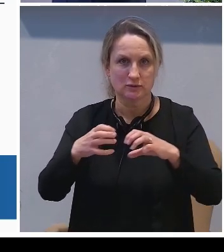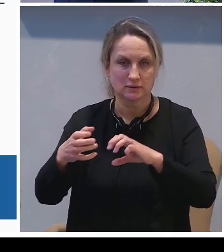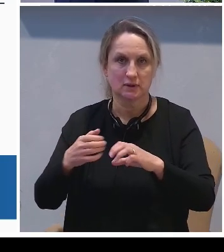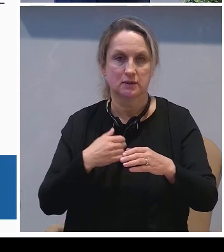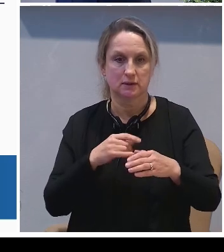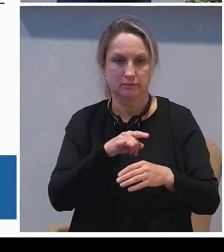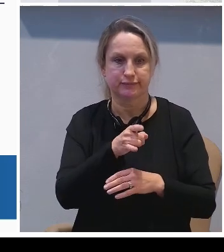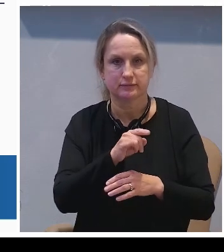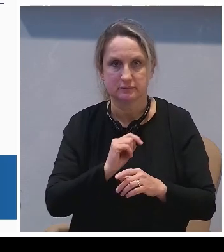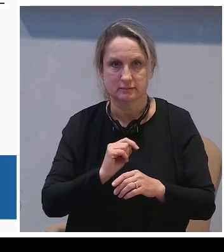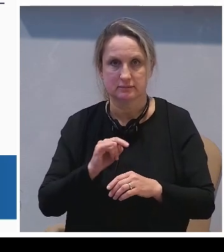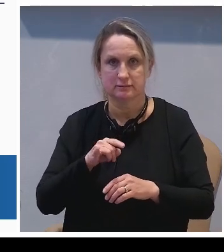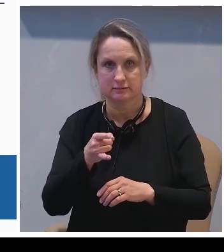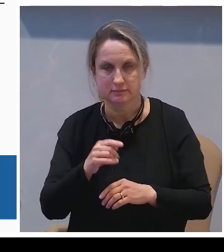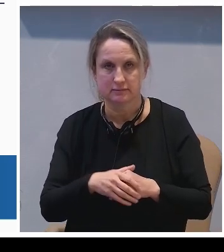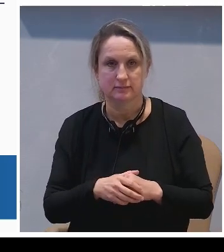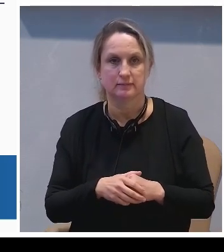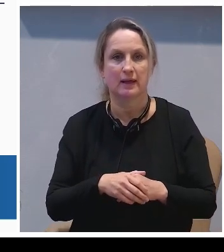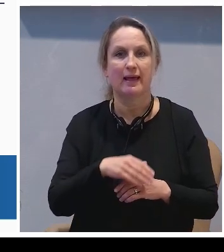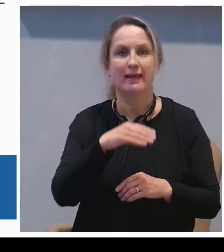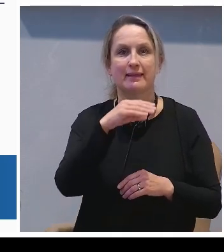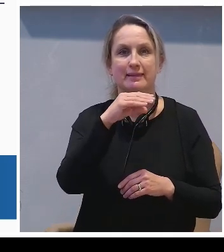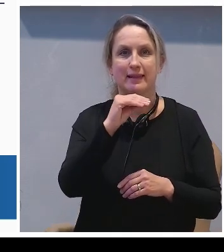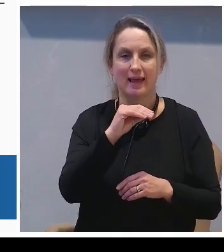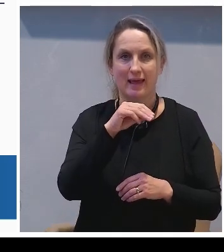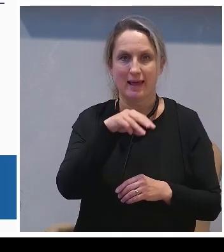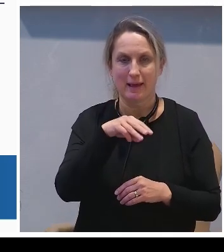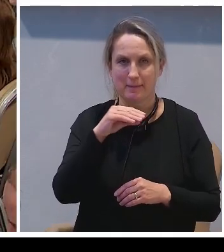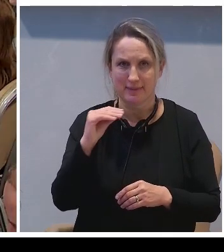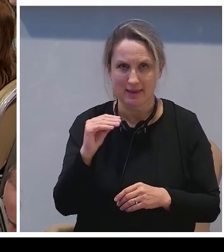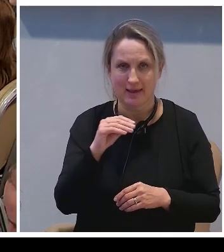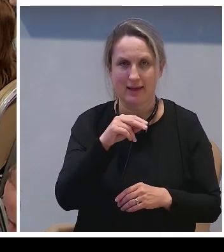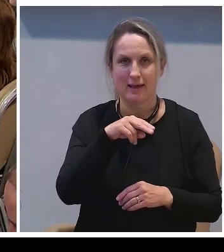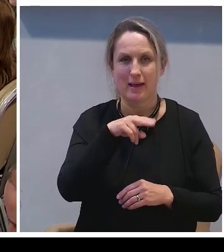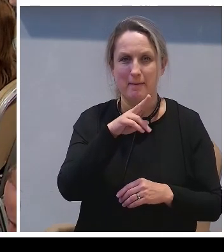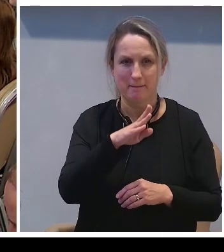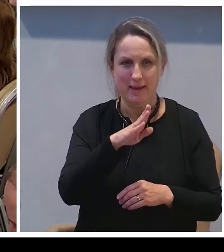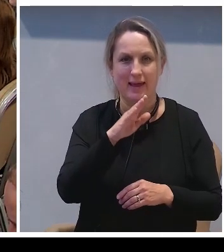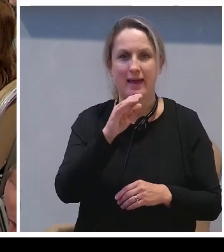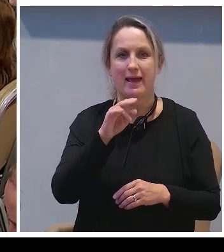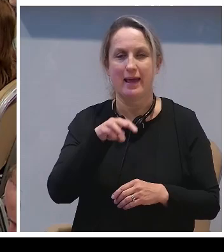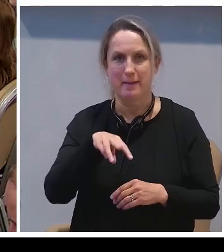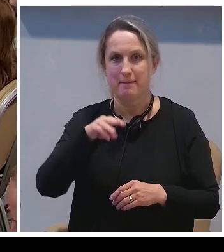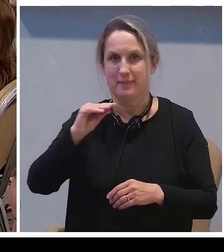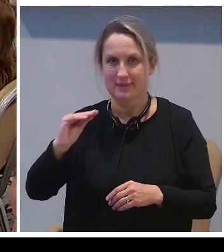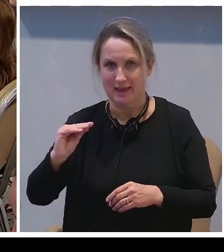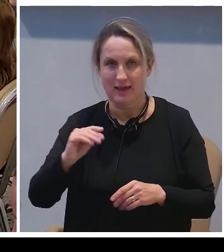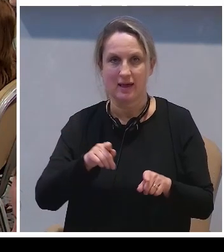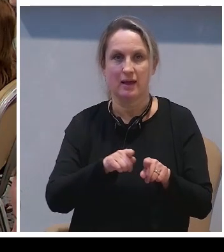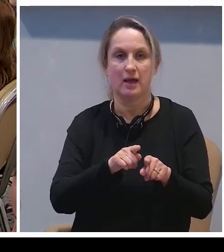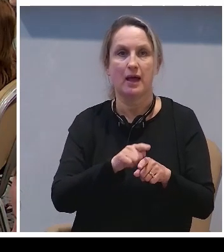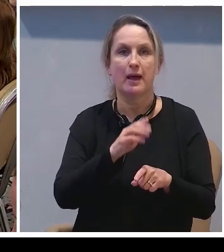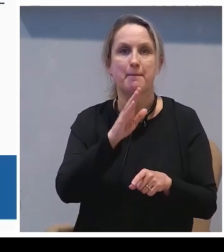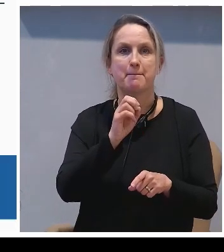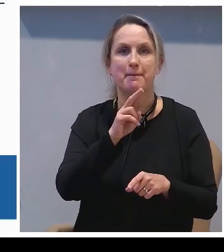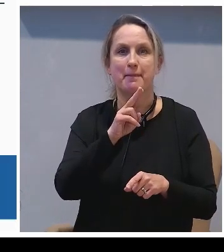remember mõistet the DMD analogy with ehk BMD Lego. ehk Duchenne lihasdüstroofia ja Beckeri lihasdüstroofia. Et tegelikult